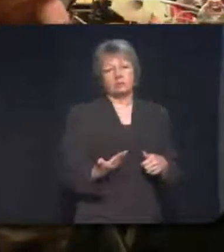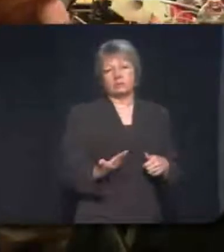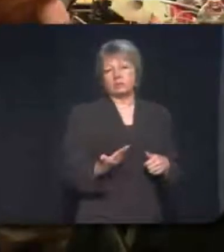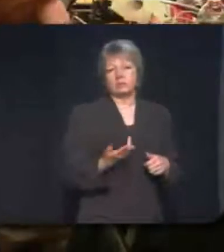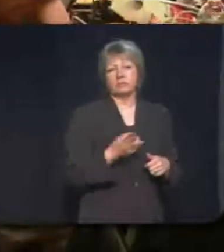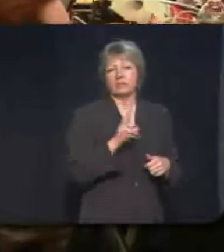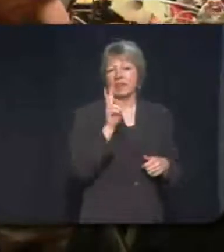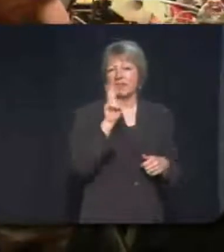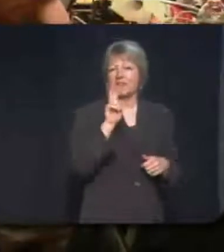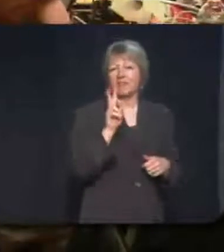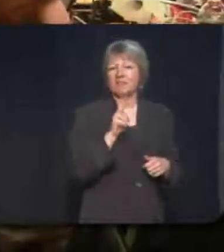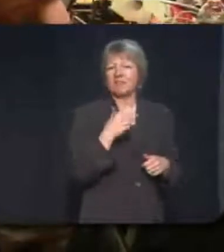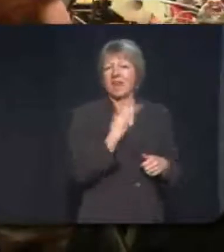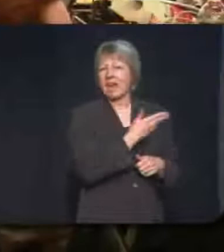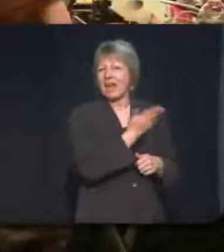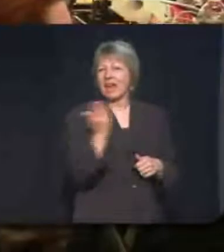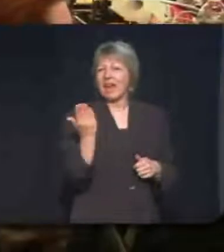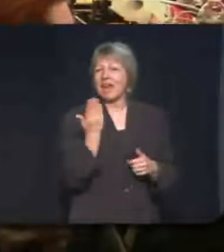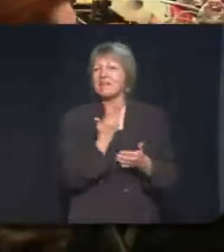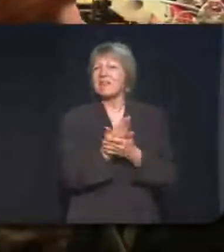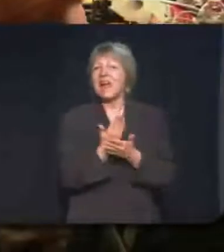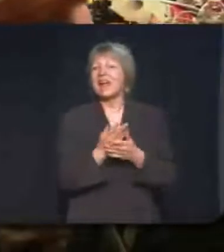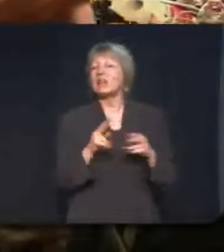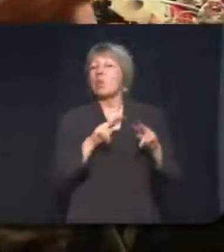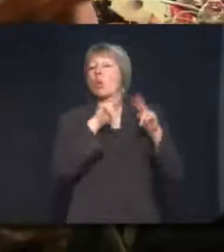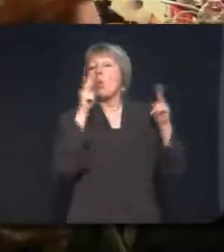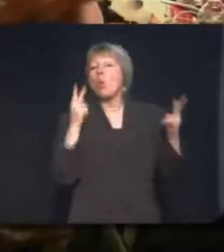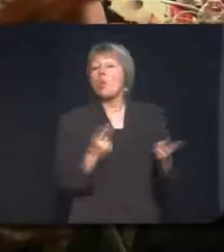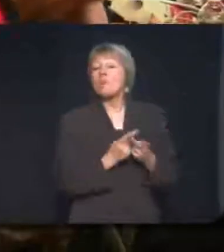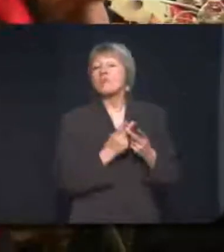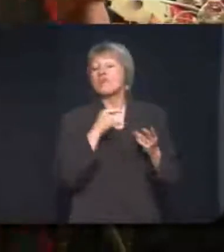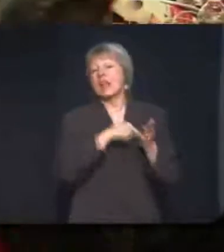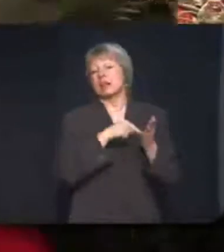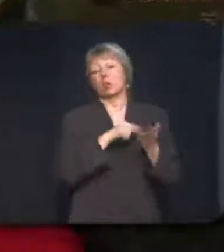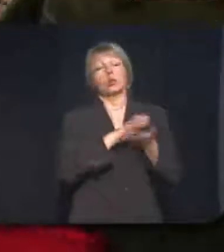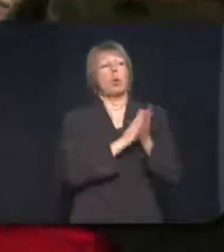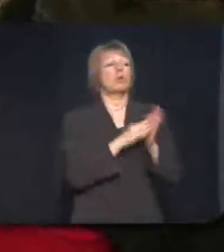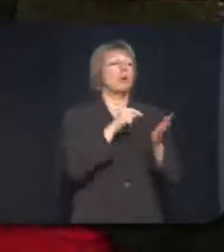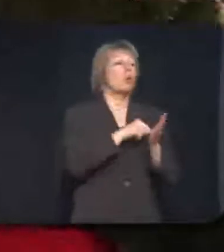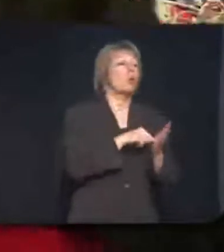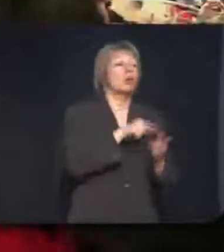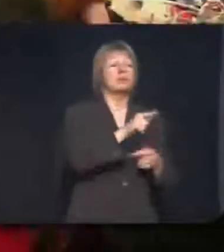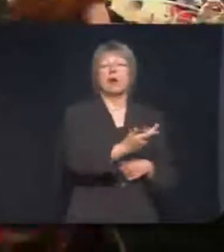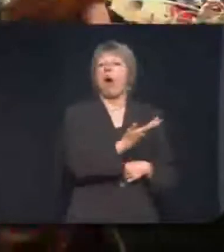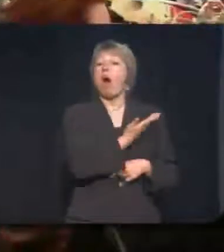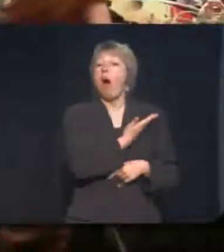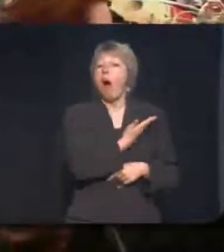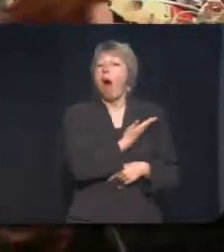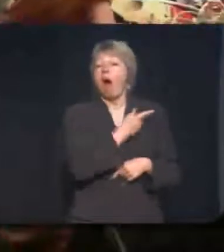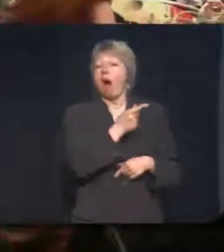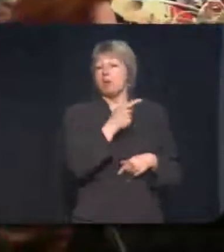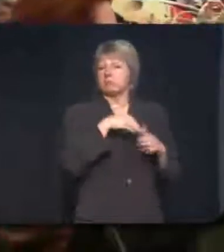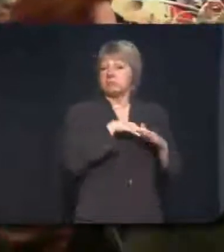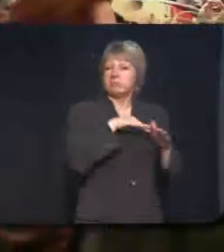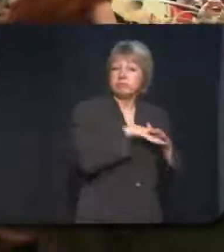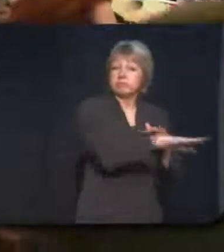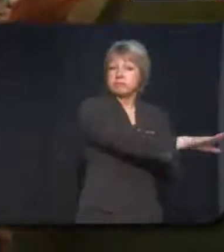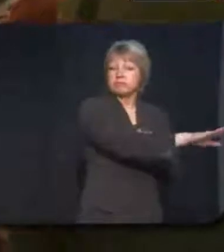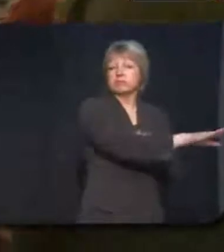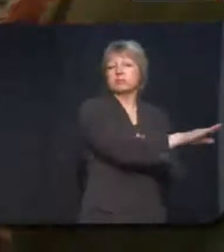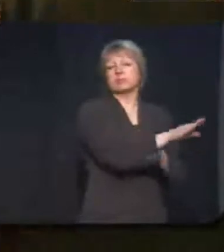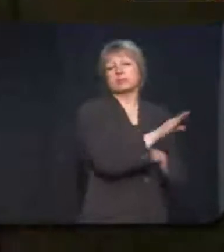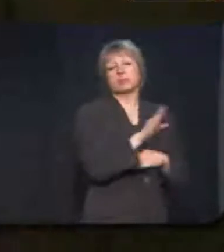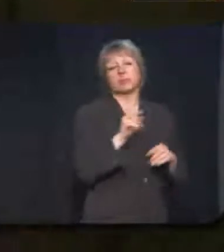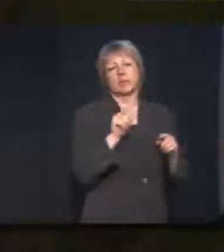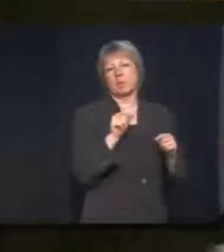Umweltgründen oder aus armutsgründen flieht genießt nun mal